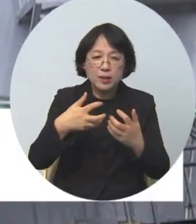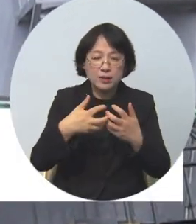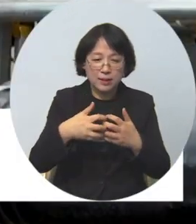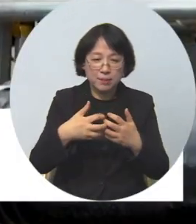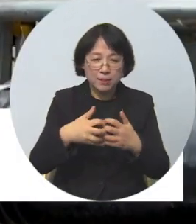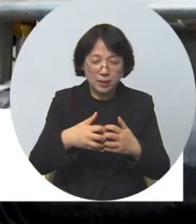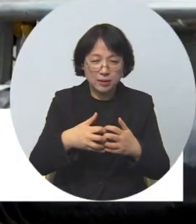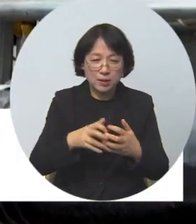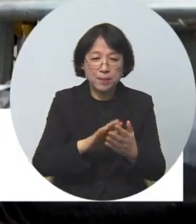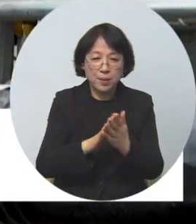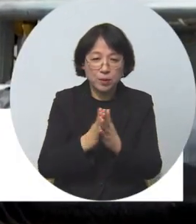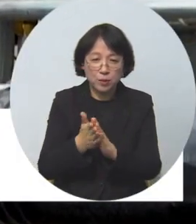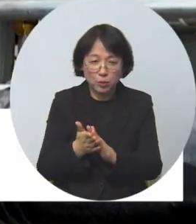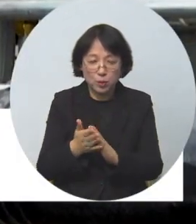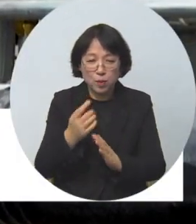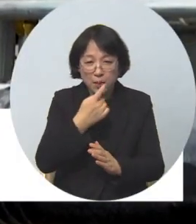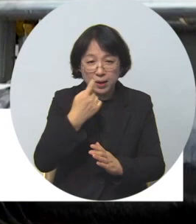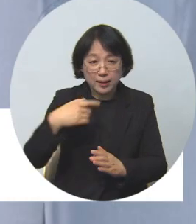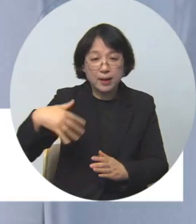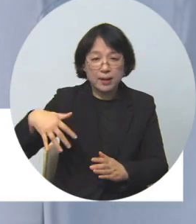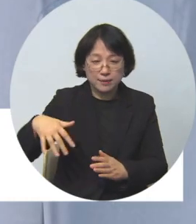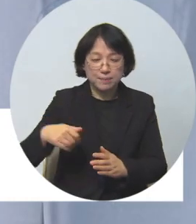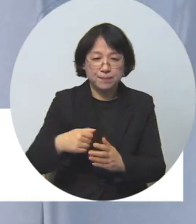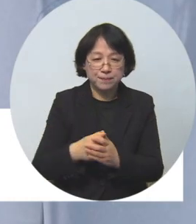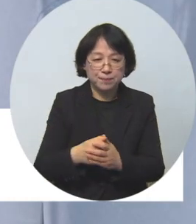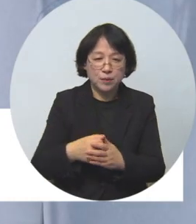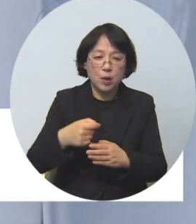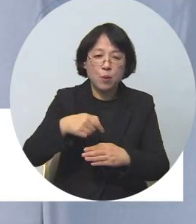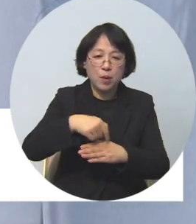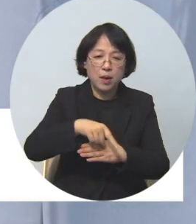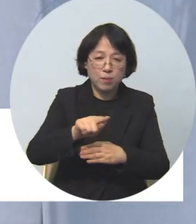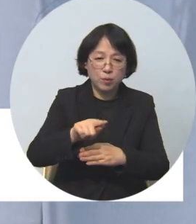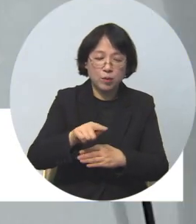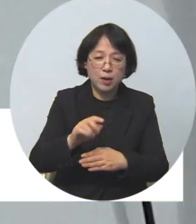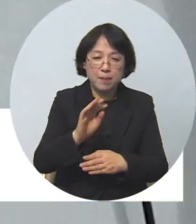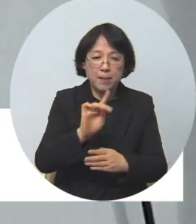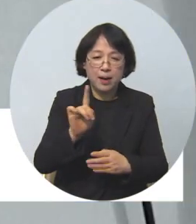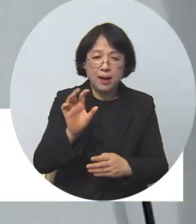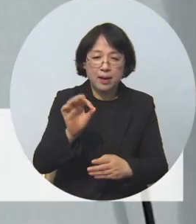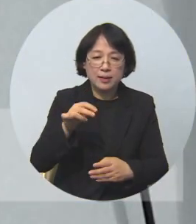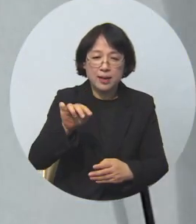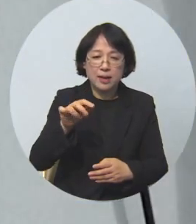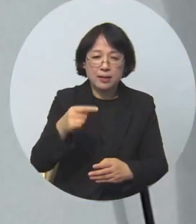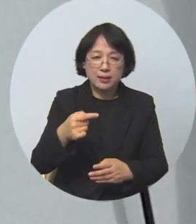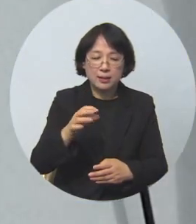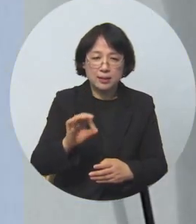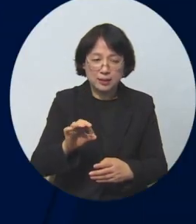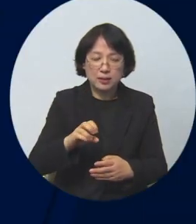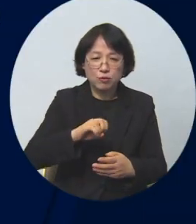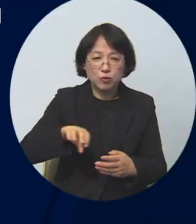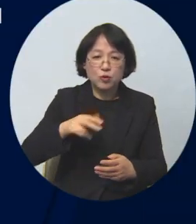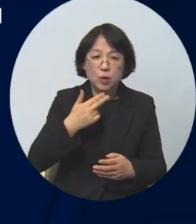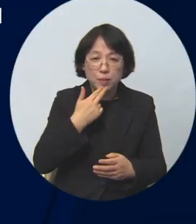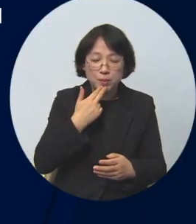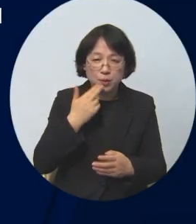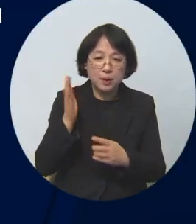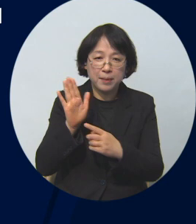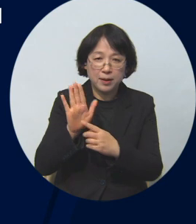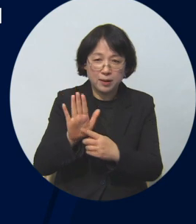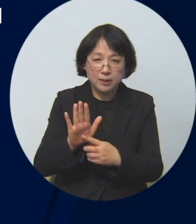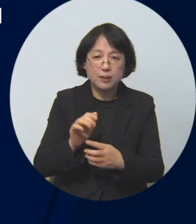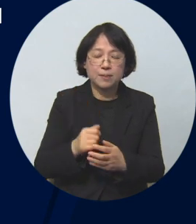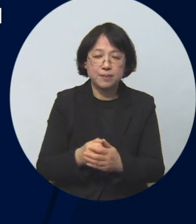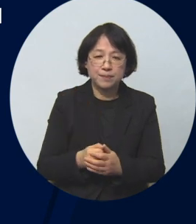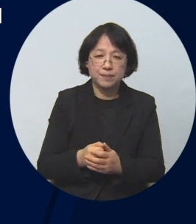유의미한 변동이 감지되지 않았고 외부로의 방사능 유출도 없었다고 밝혔습니다 또한 다핵 중